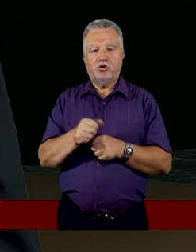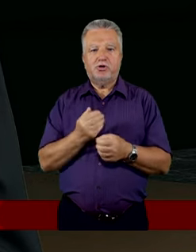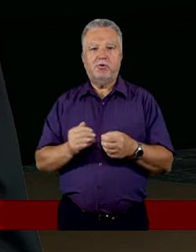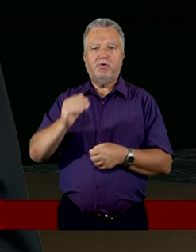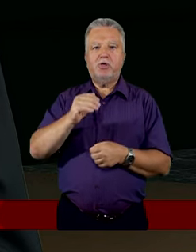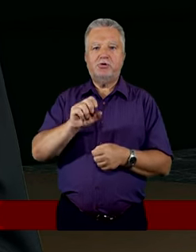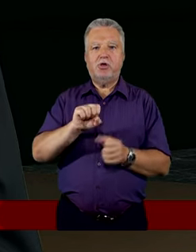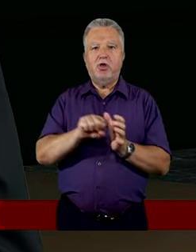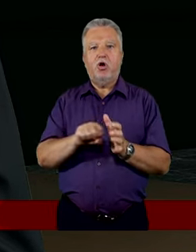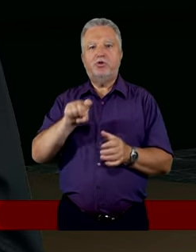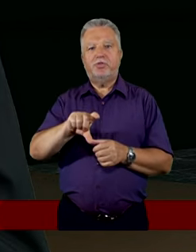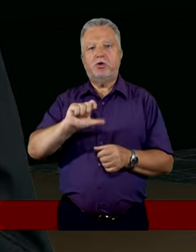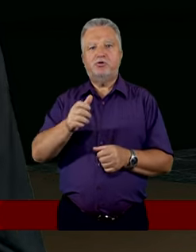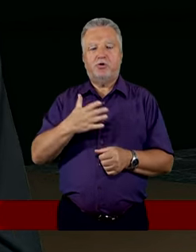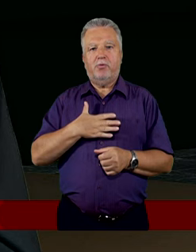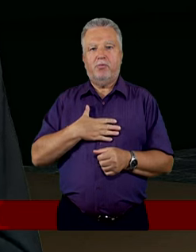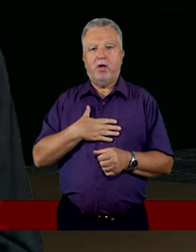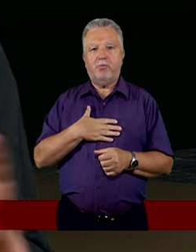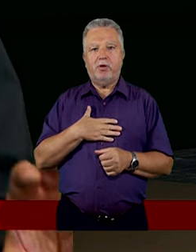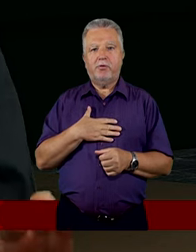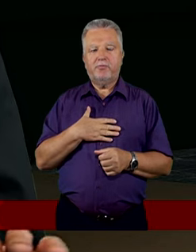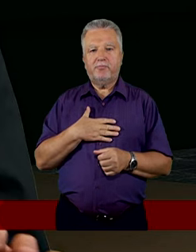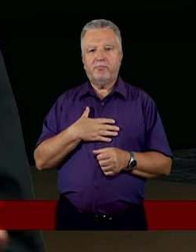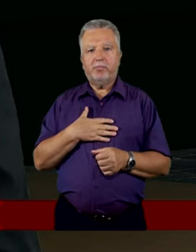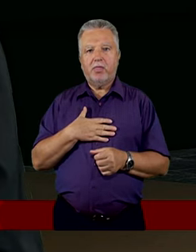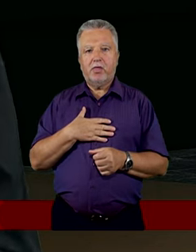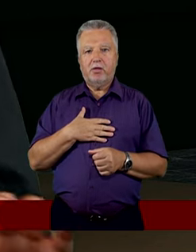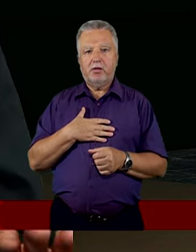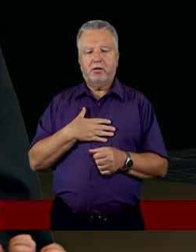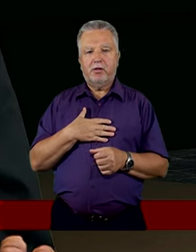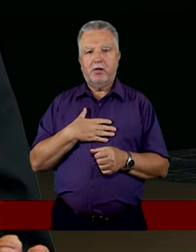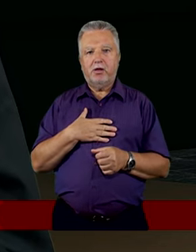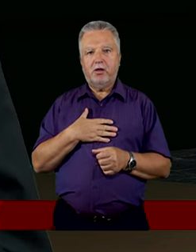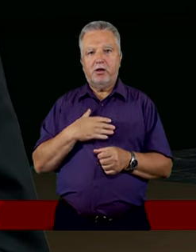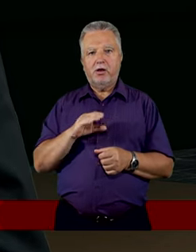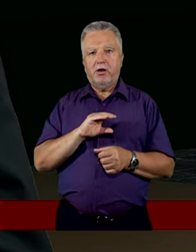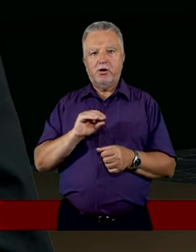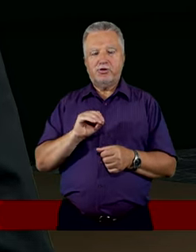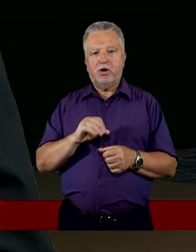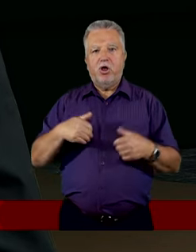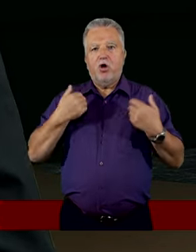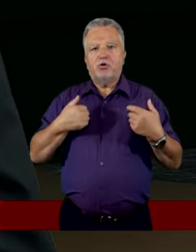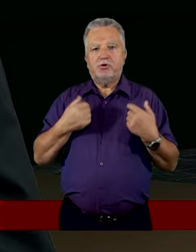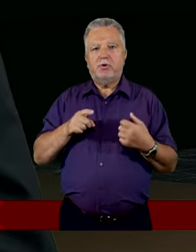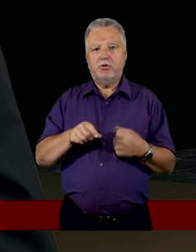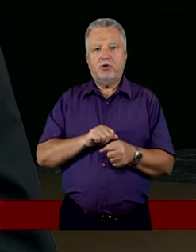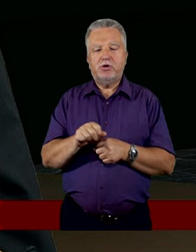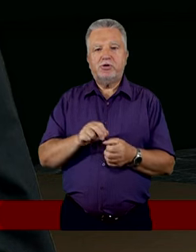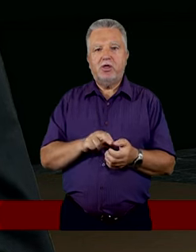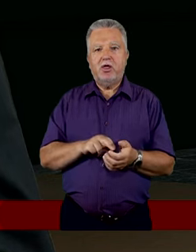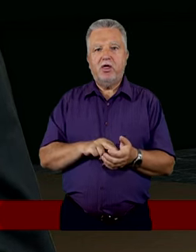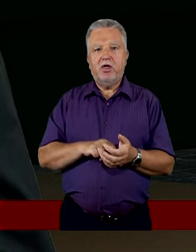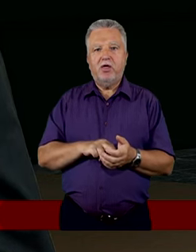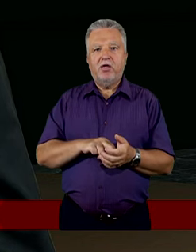więcej niż normalne. Znaczy to jest coś poza pewną normą, do której się przyzwyczailiśmy, że ożywienie jest to wyjście